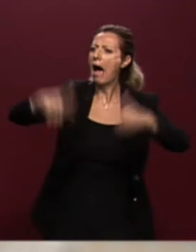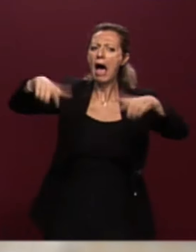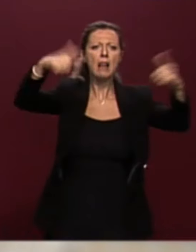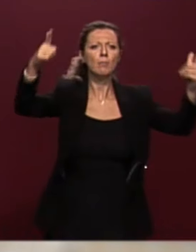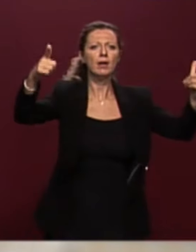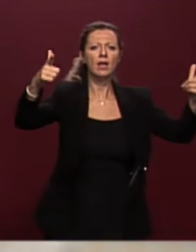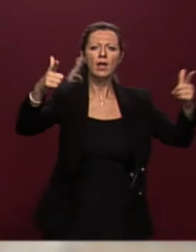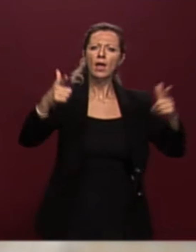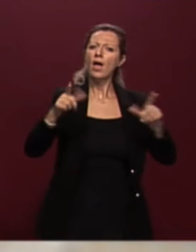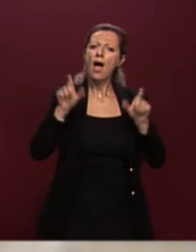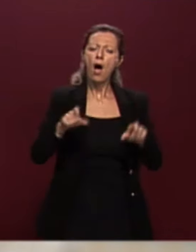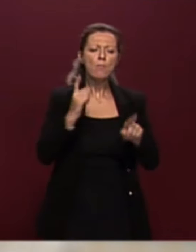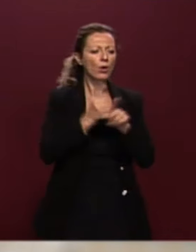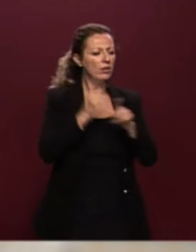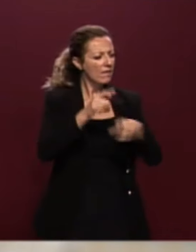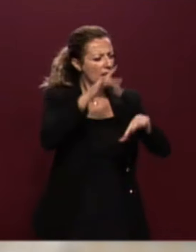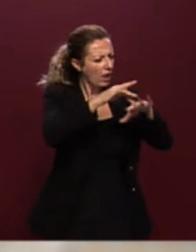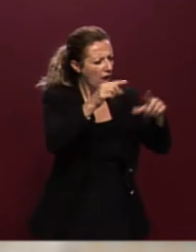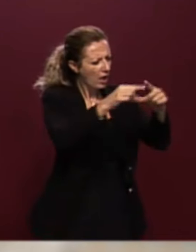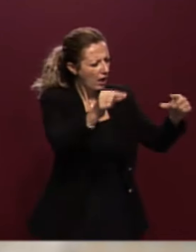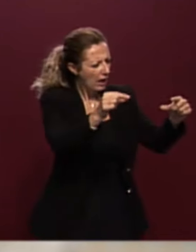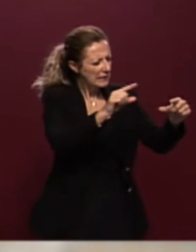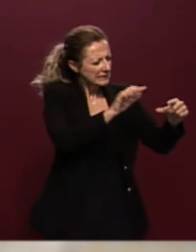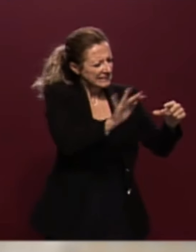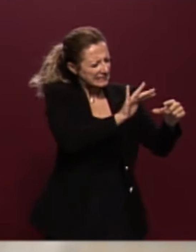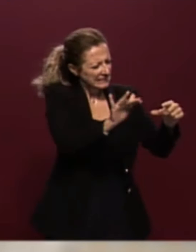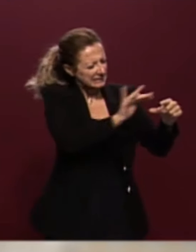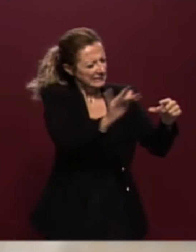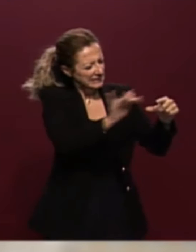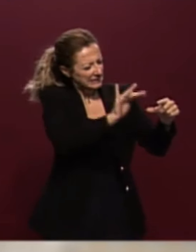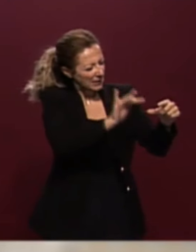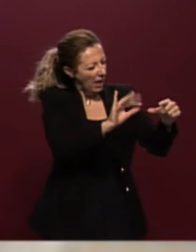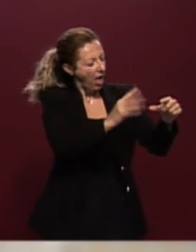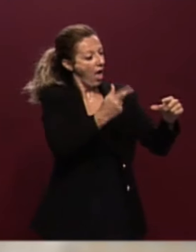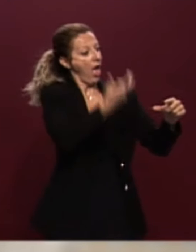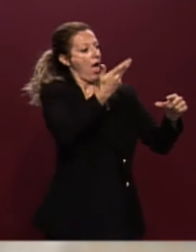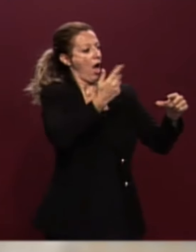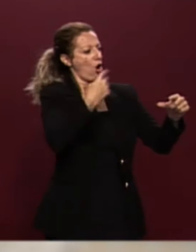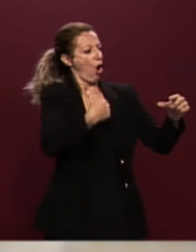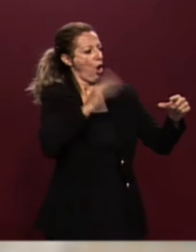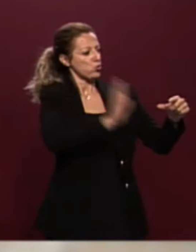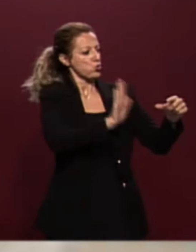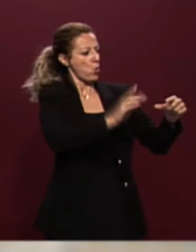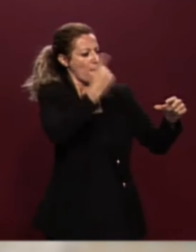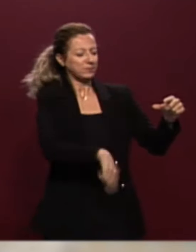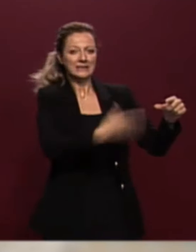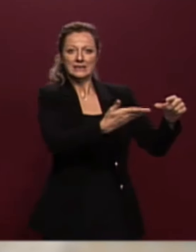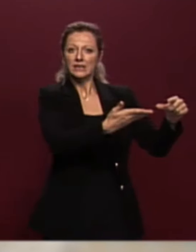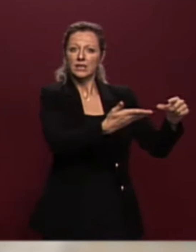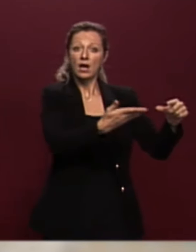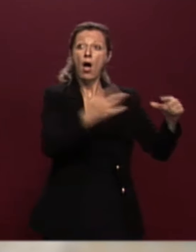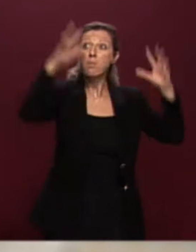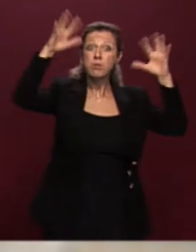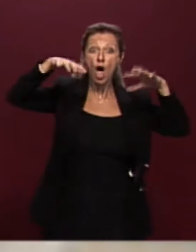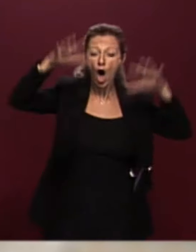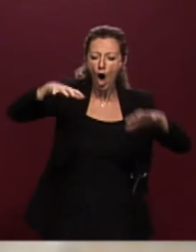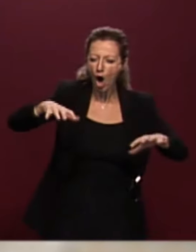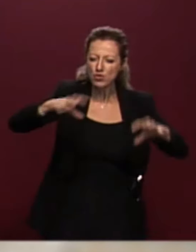Bisognava ben bene toccare le foglie con le dita per arrivare al colore reale. Quando cadeva la pioggia puliva la